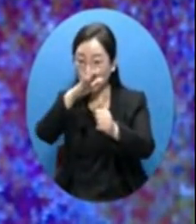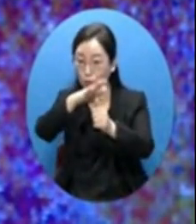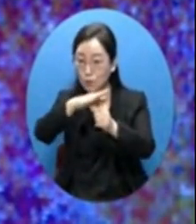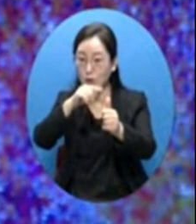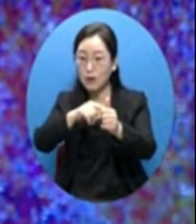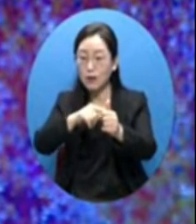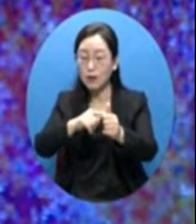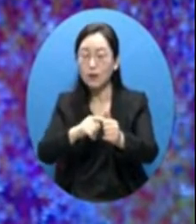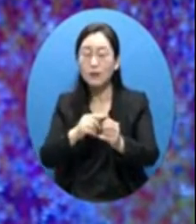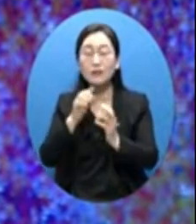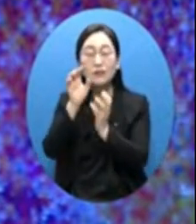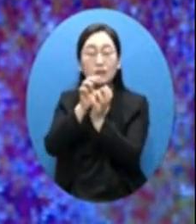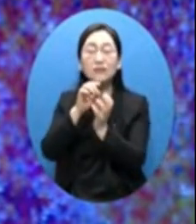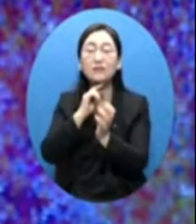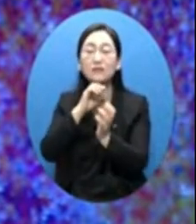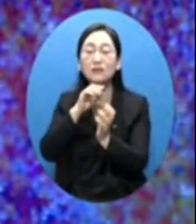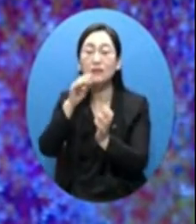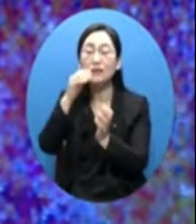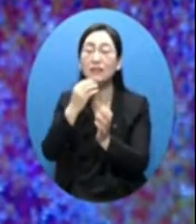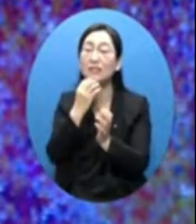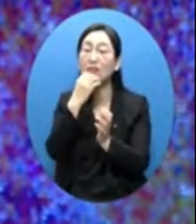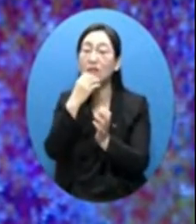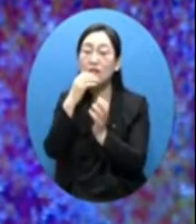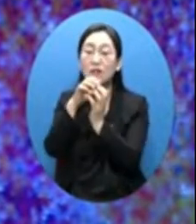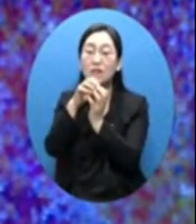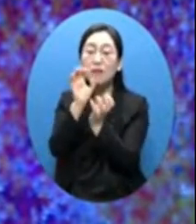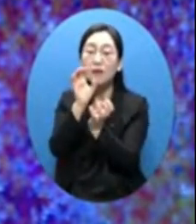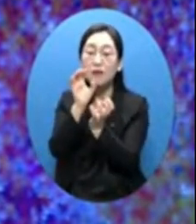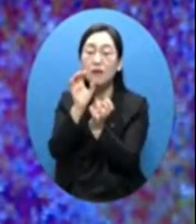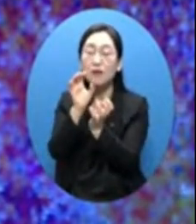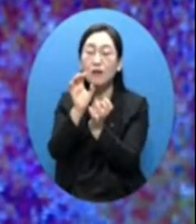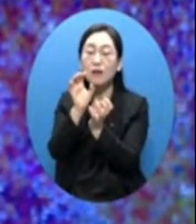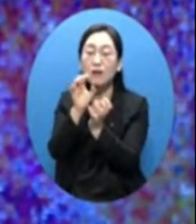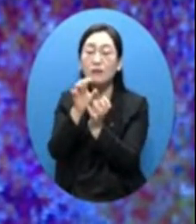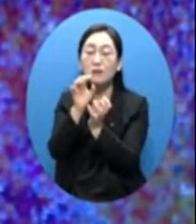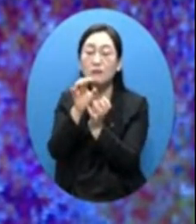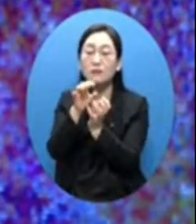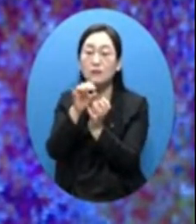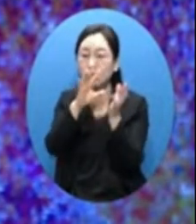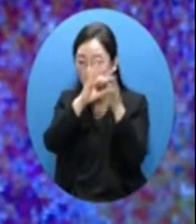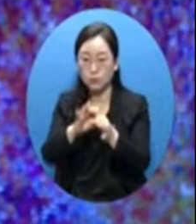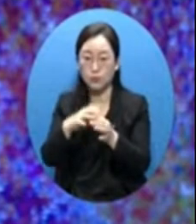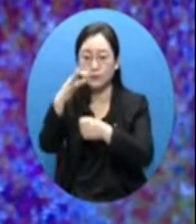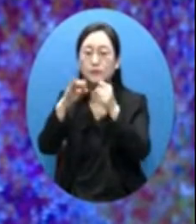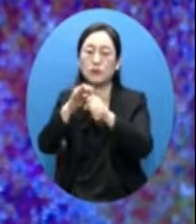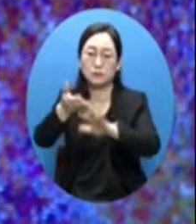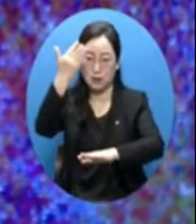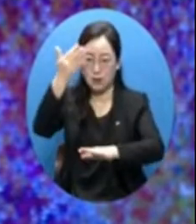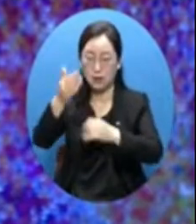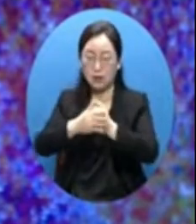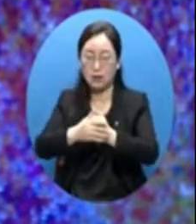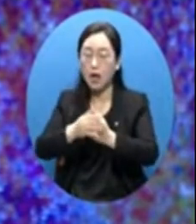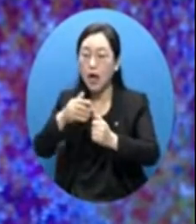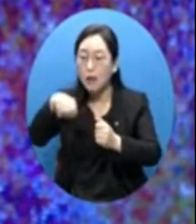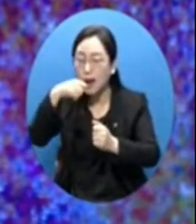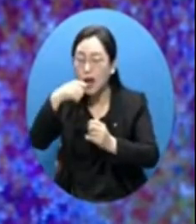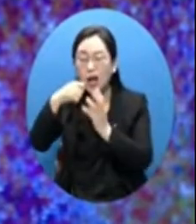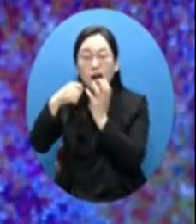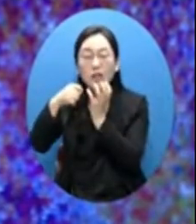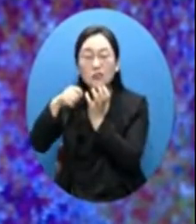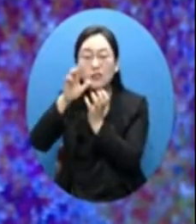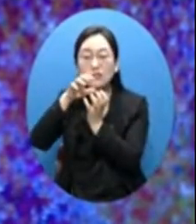턱이 완전히 떨어져가지고 10년 동안 떨어진 채로 턱이 덜덜 떨어진 채로 말도 제대로 뭐 먹을 때 다 흘리고